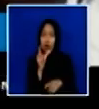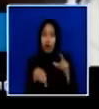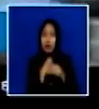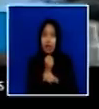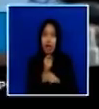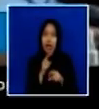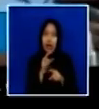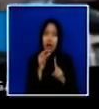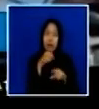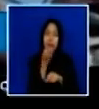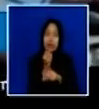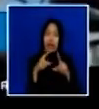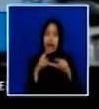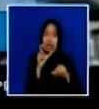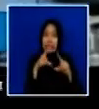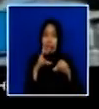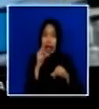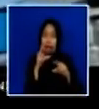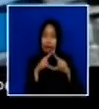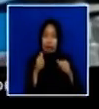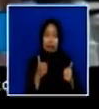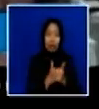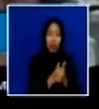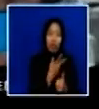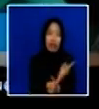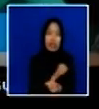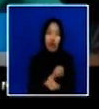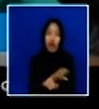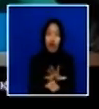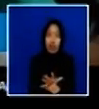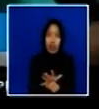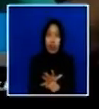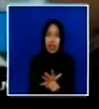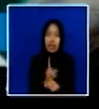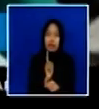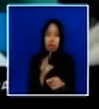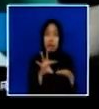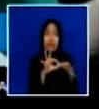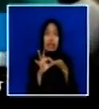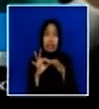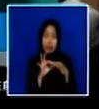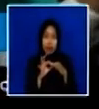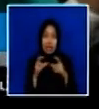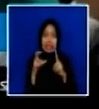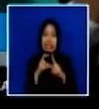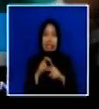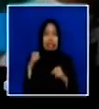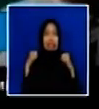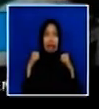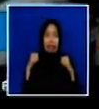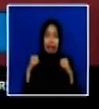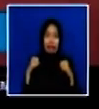terlibat dalam kegiatan vaksinasi copy 19 ya dilaksanakan pernah di Jember bekerjasama dengan Dinas Kesehatan setempat